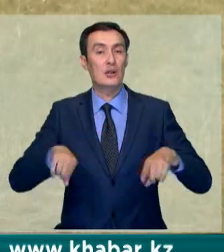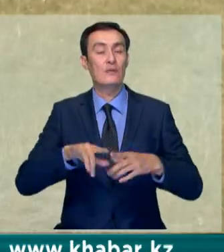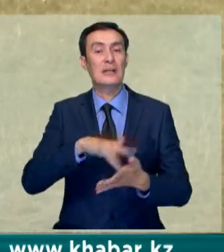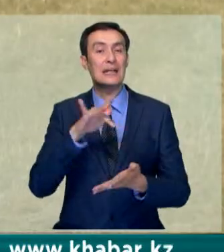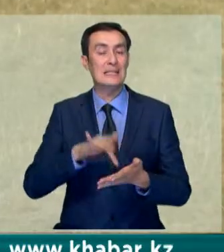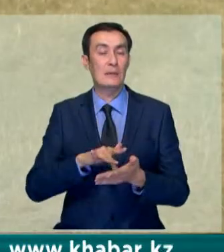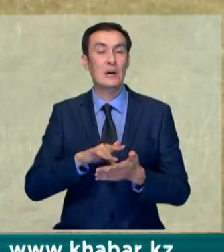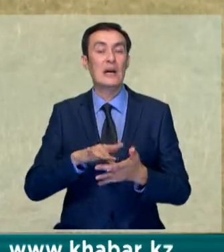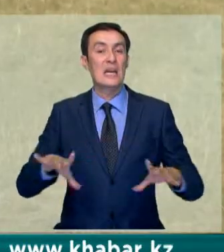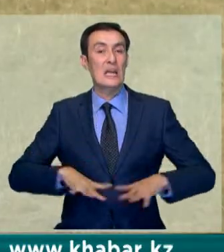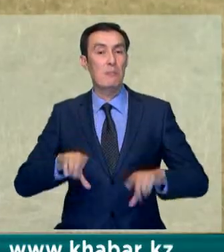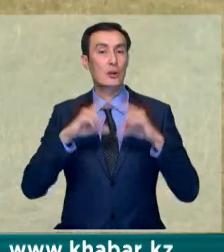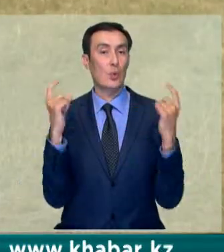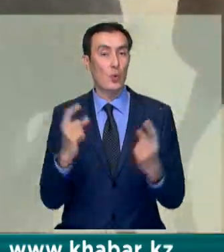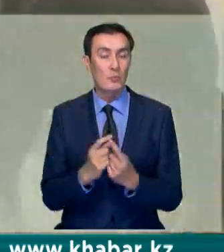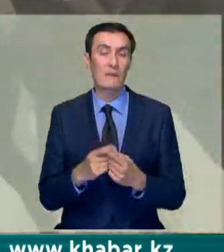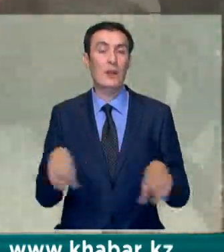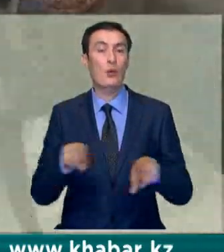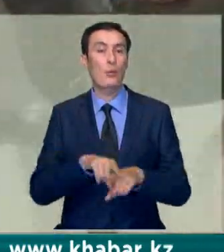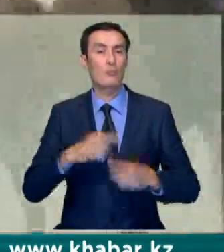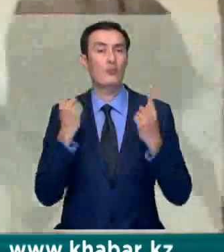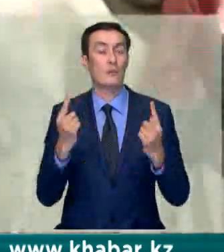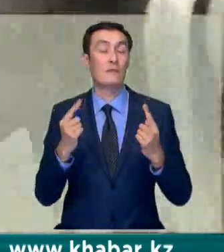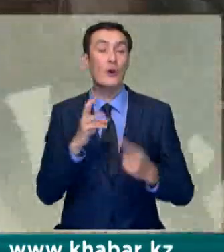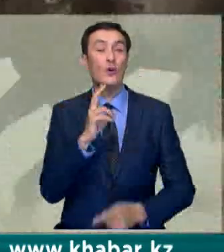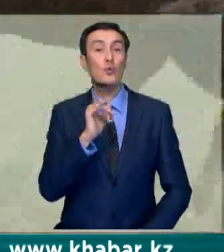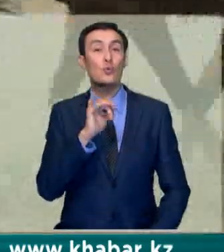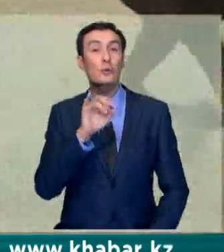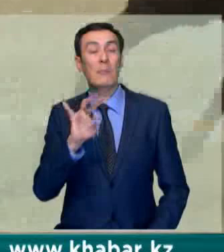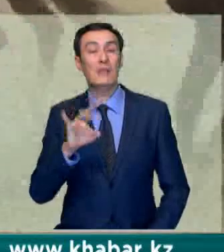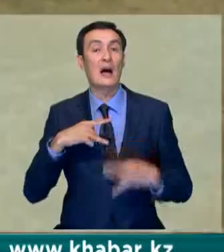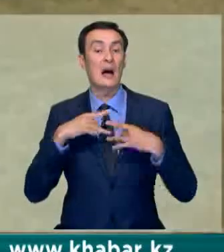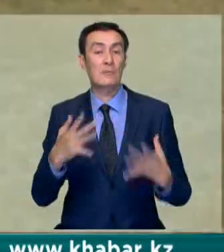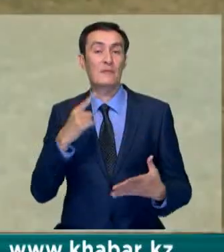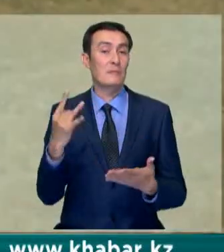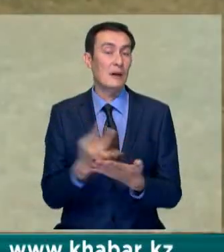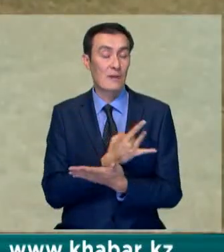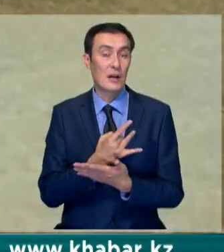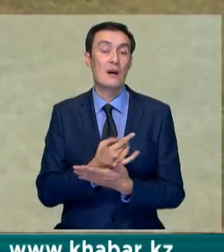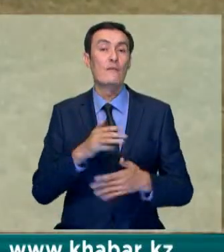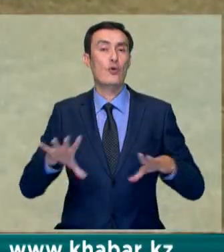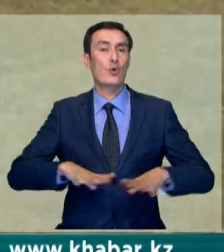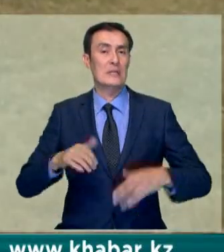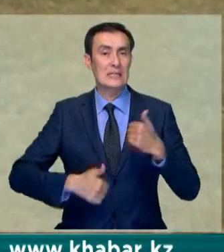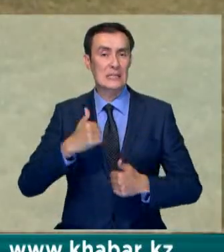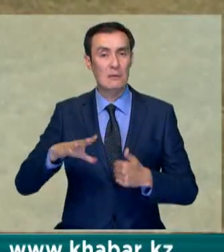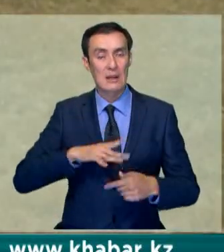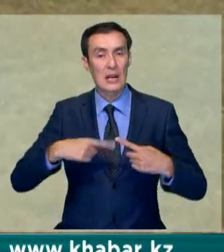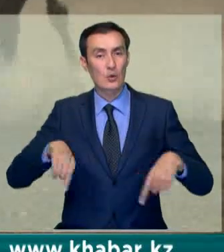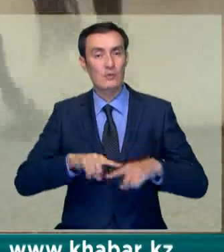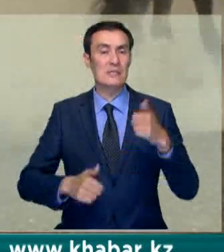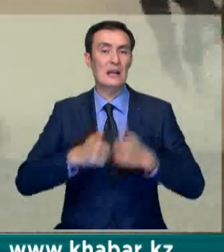организовано на городском ипподроме. В таком масштабе Курбан-Айт празднуется в регионе впервые. Помимо конных состязаний были